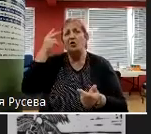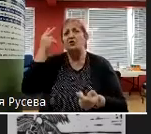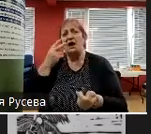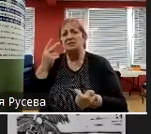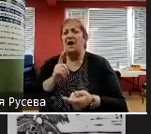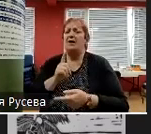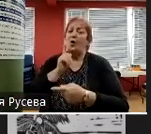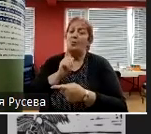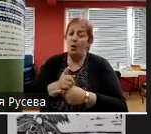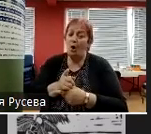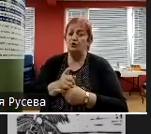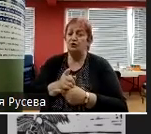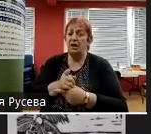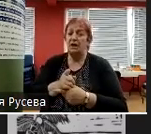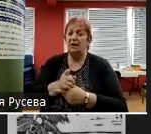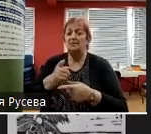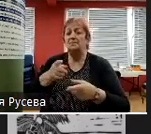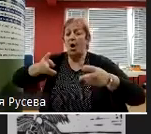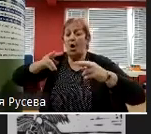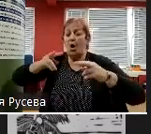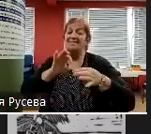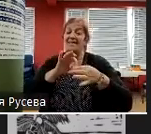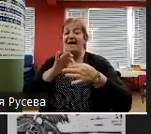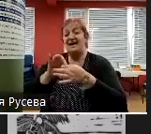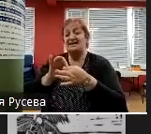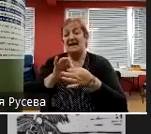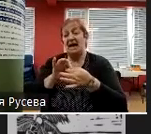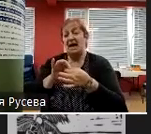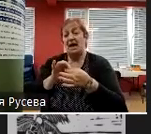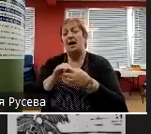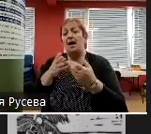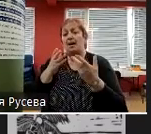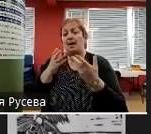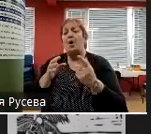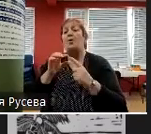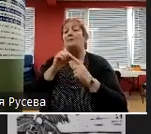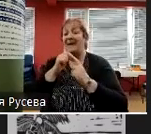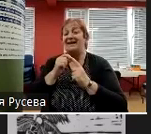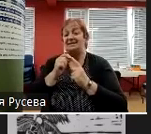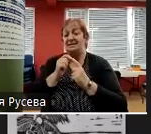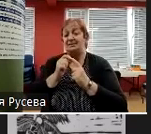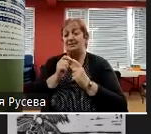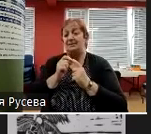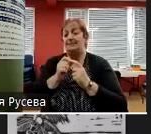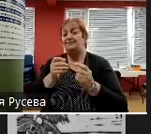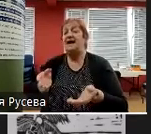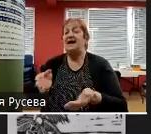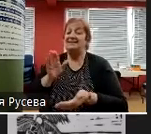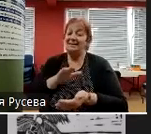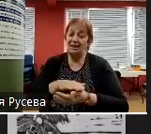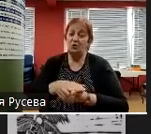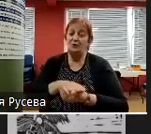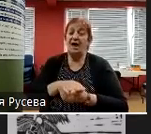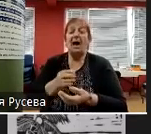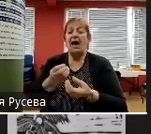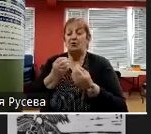може да обратна връзка. По принцип, така, след това добре